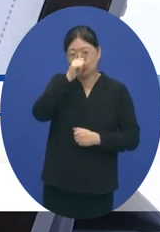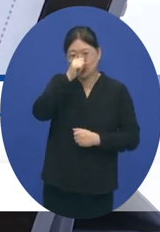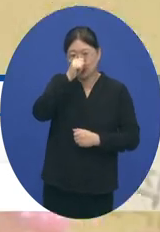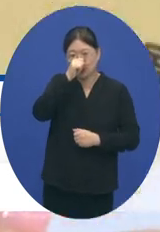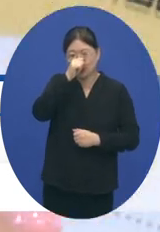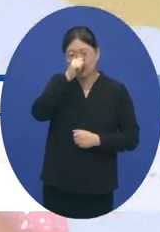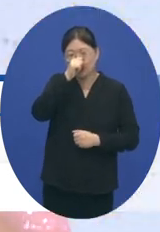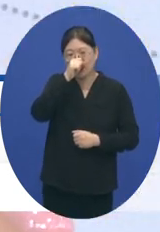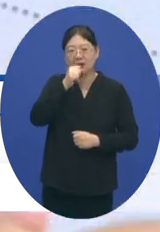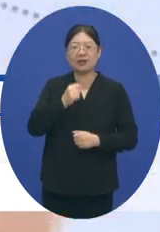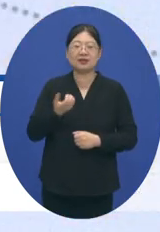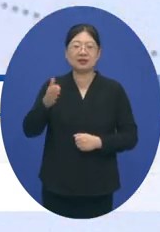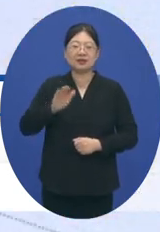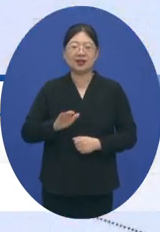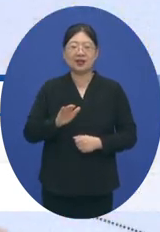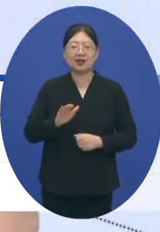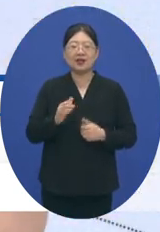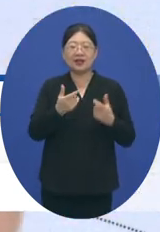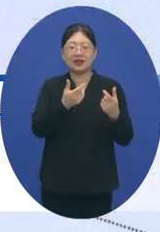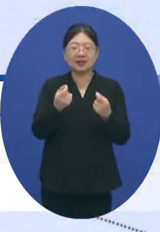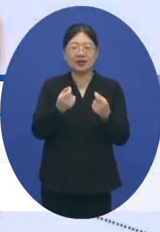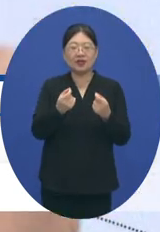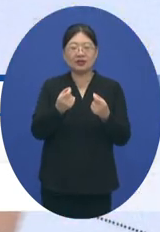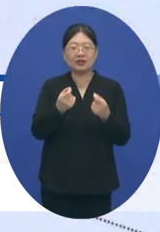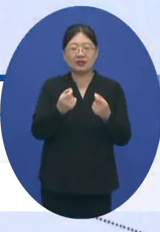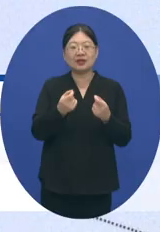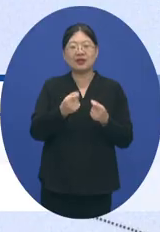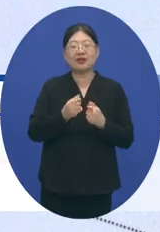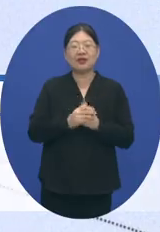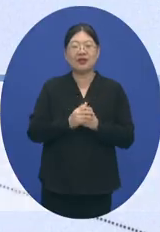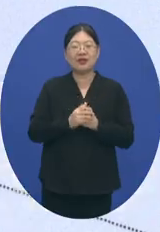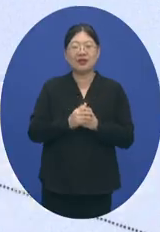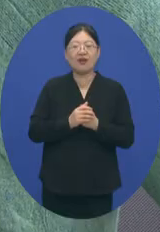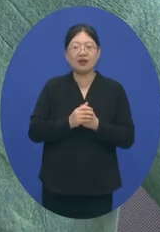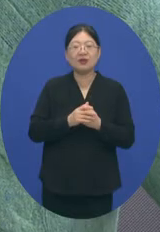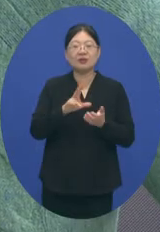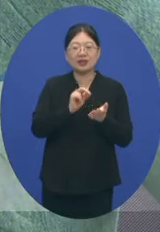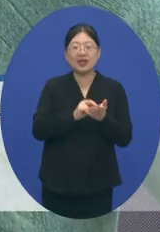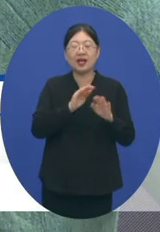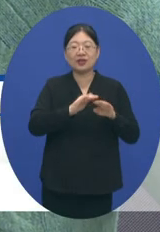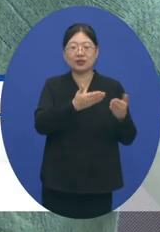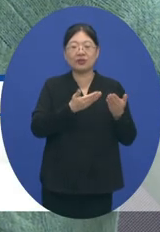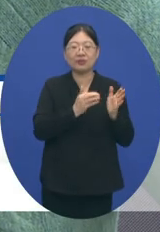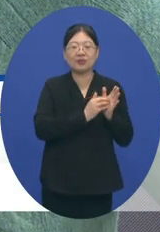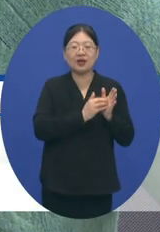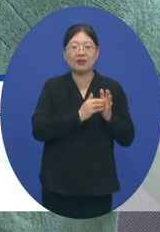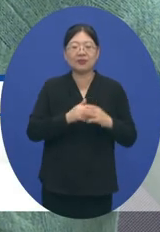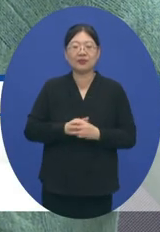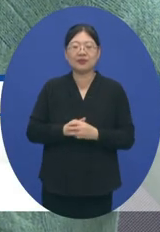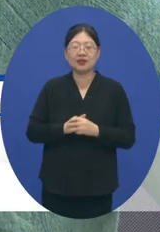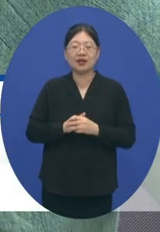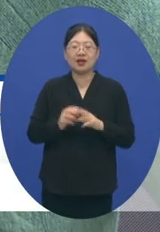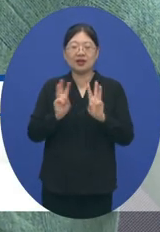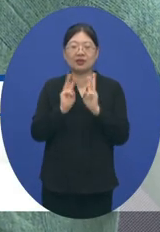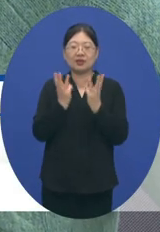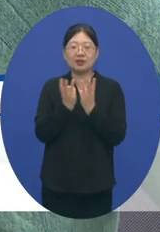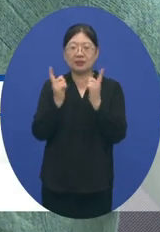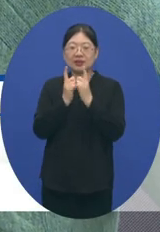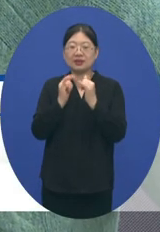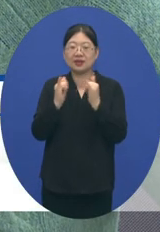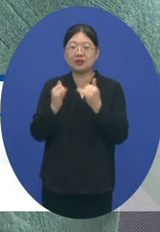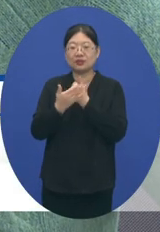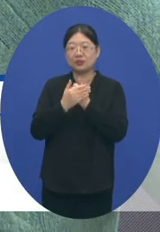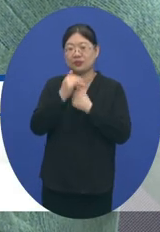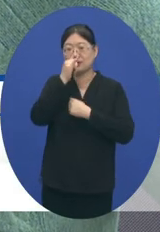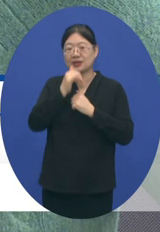하는 부분이 있었는데 그런 부분을 해소할 수 있었던 그런 기회지 않았나. 커뮤니티에서 만난 사람들이 도움이 됐던 것